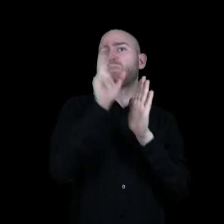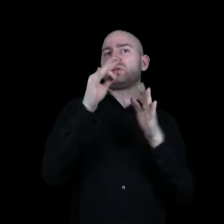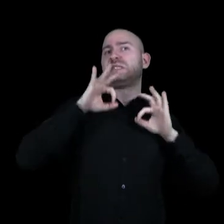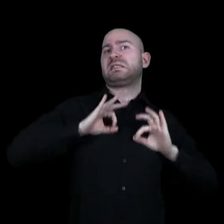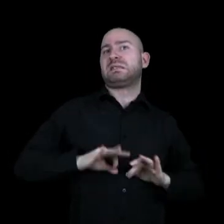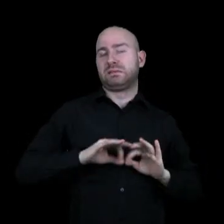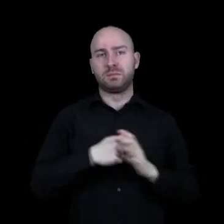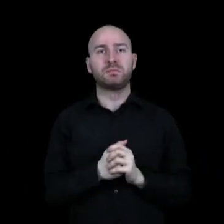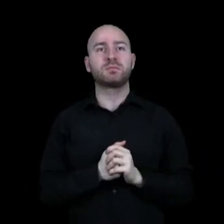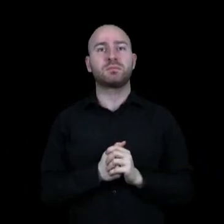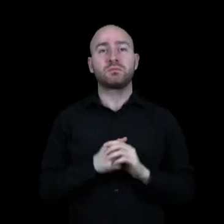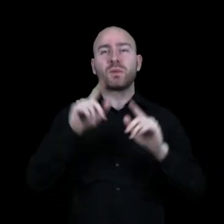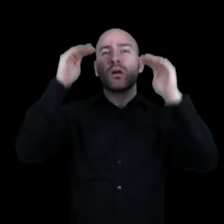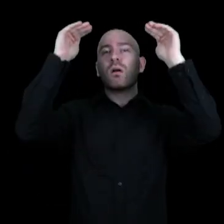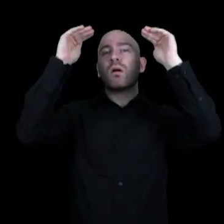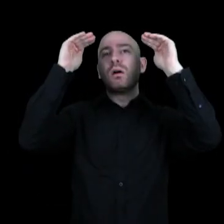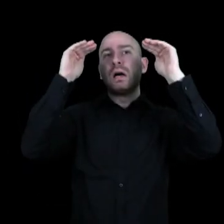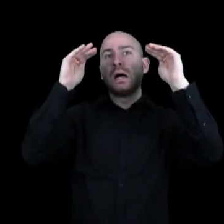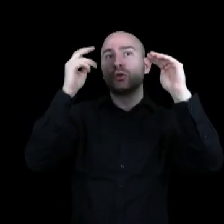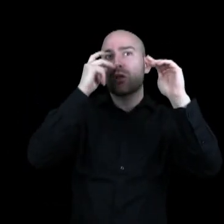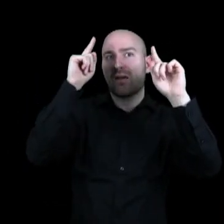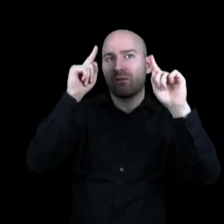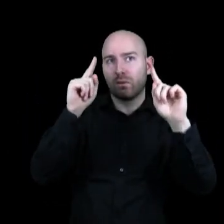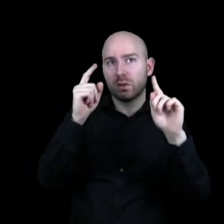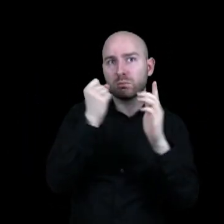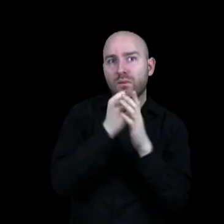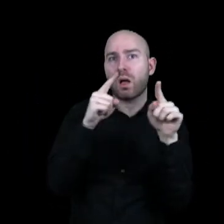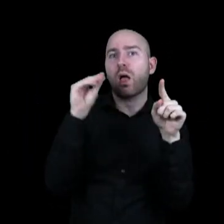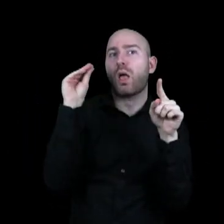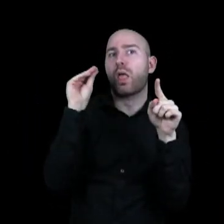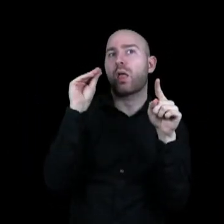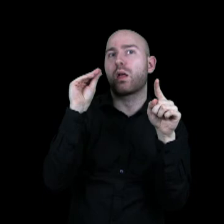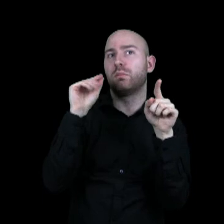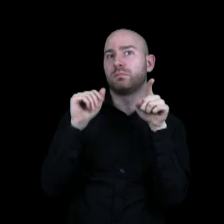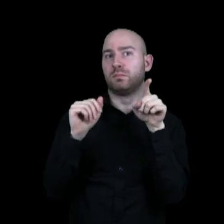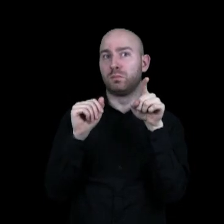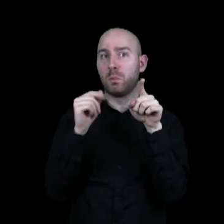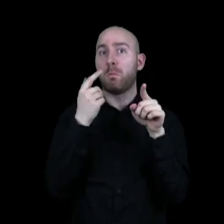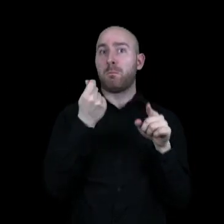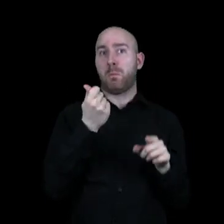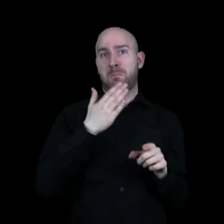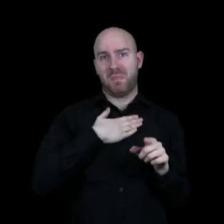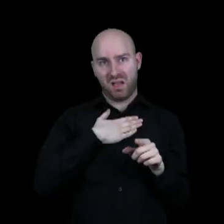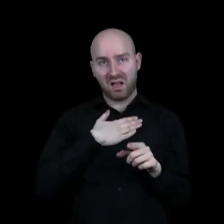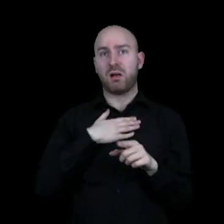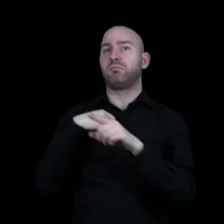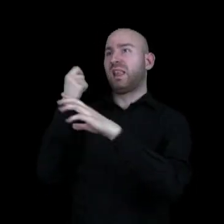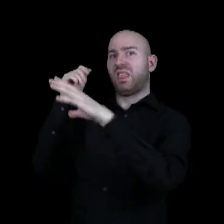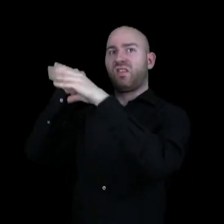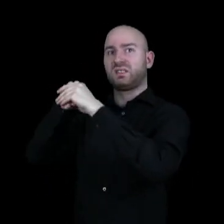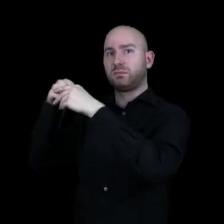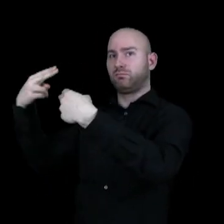uzyskać 18%. A jeśli macie pieniądze, uzyskacie 18% zamiast 3% z pożyczenia ich komuś, więc się zdecydujecie.